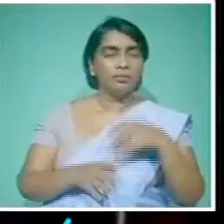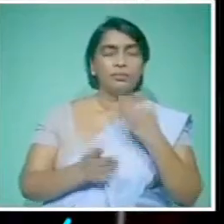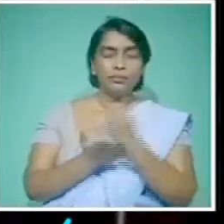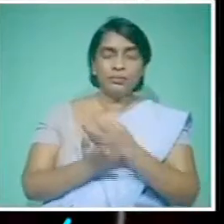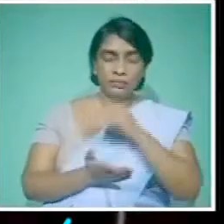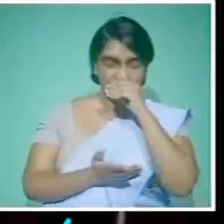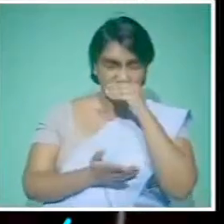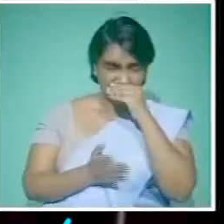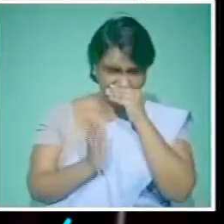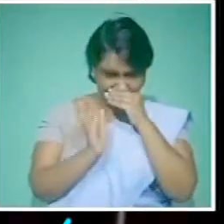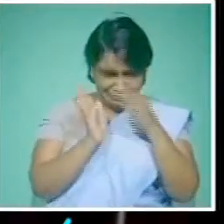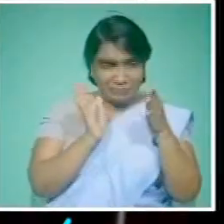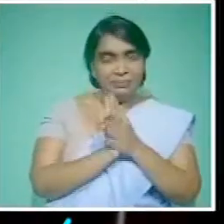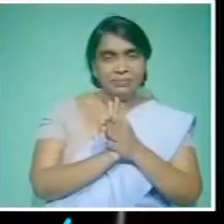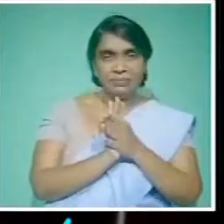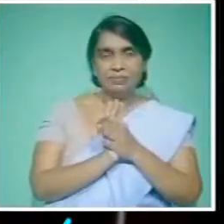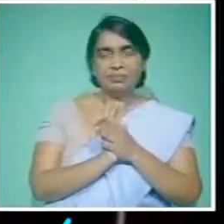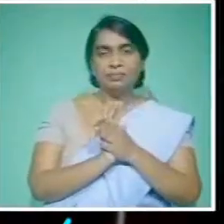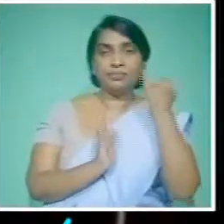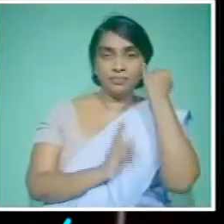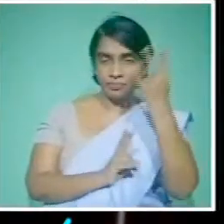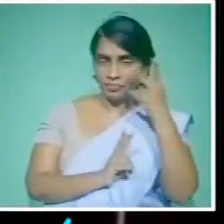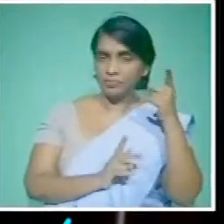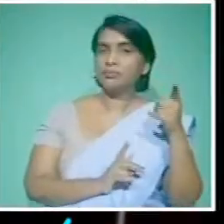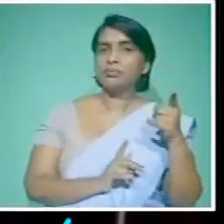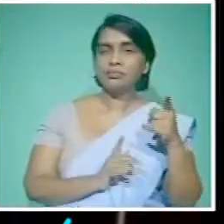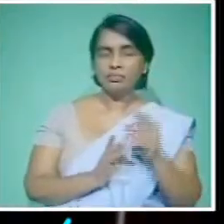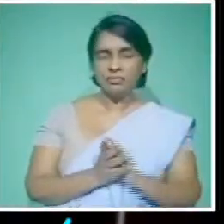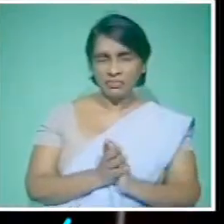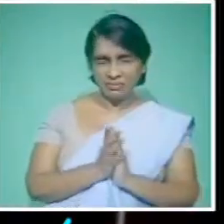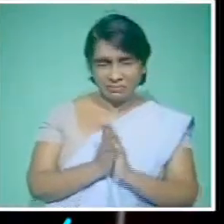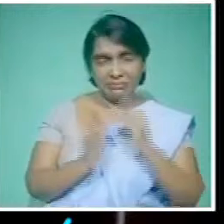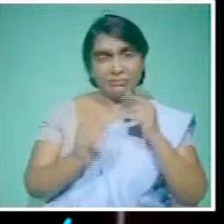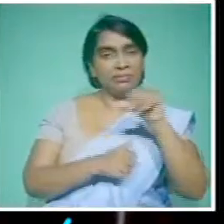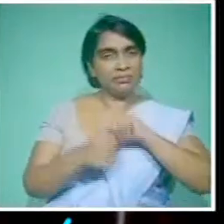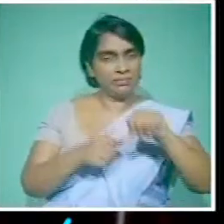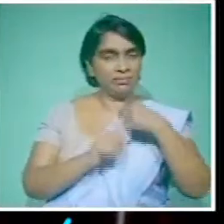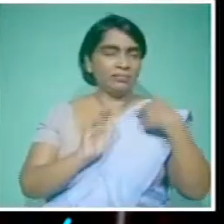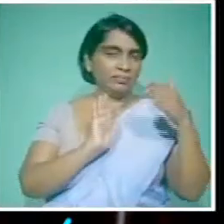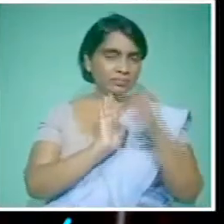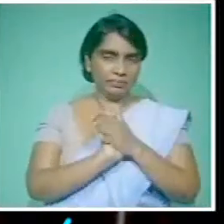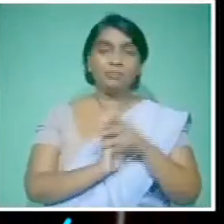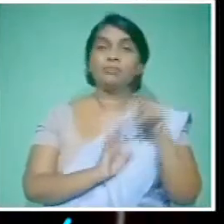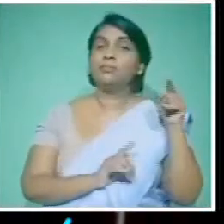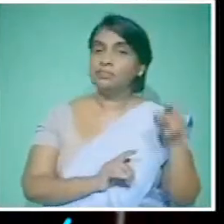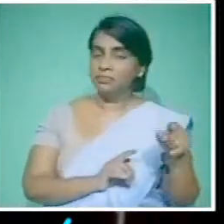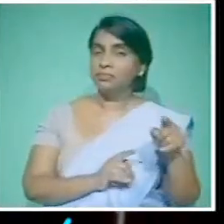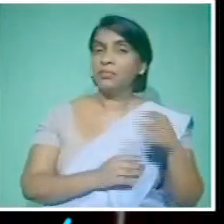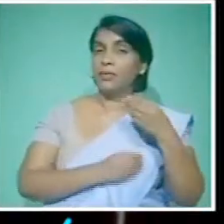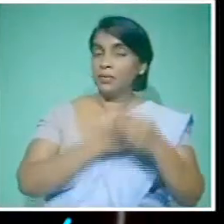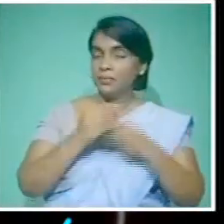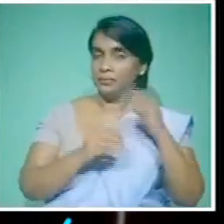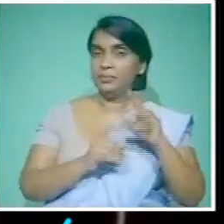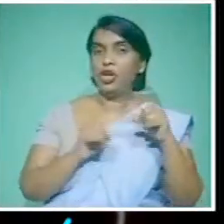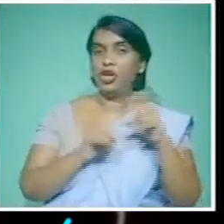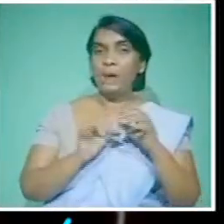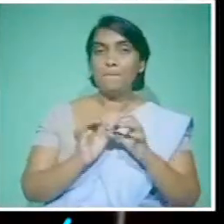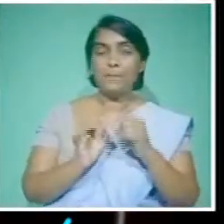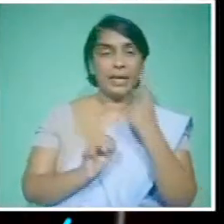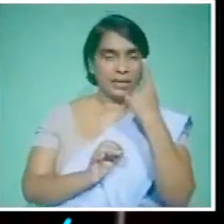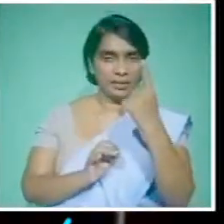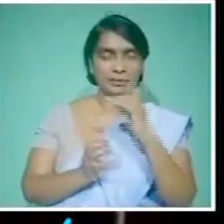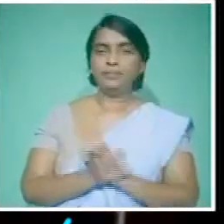නෙළුම් කුළුණත් එක්ක. Singapurwe ayatanayak ekka mekata ayojanaya karanawa dollar